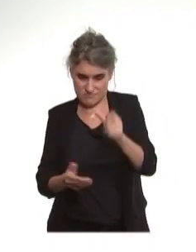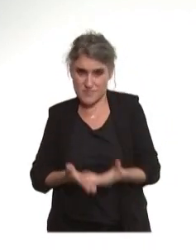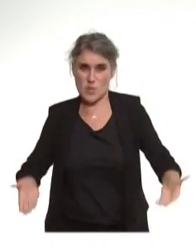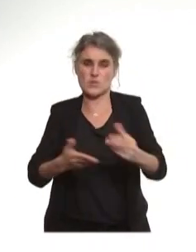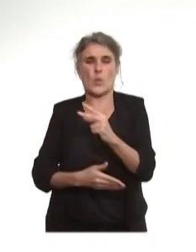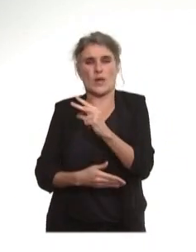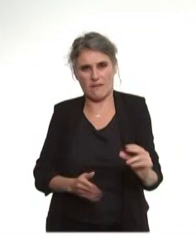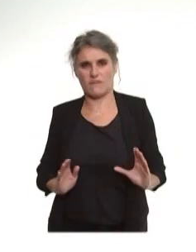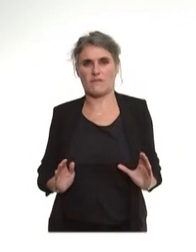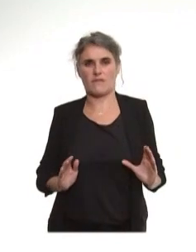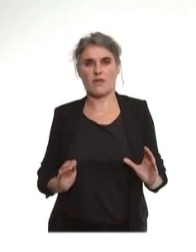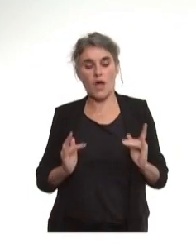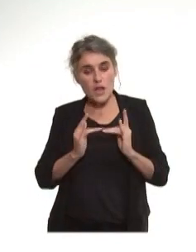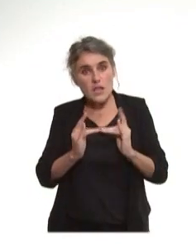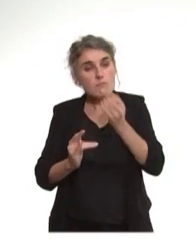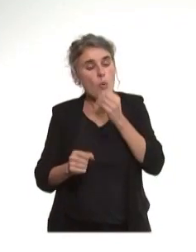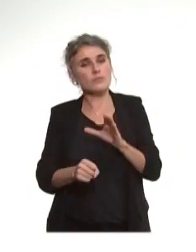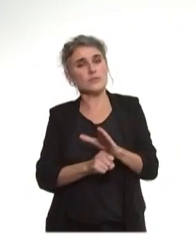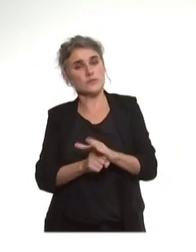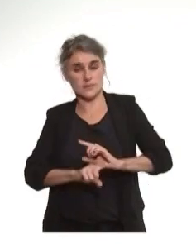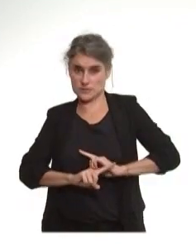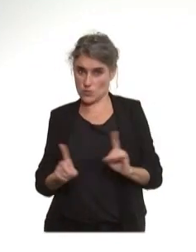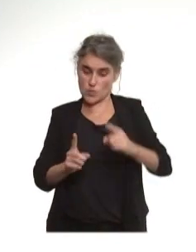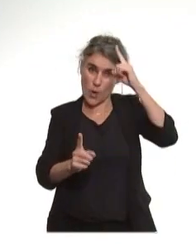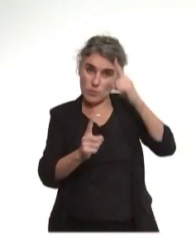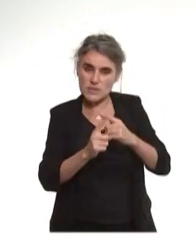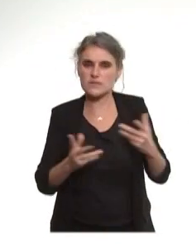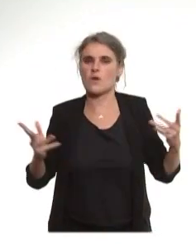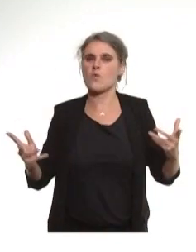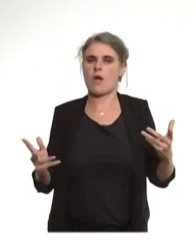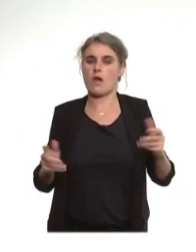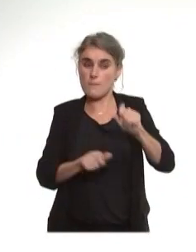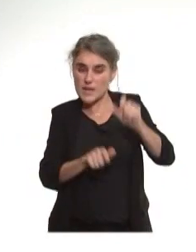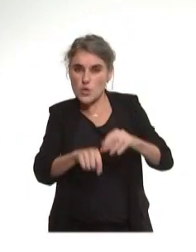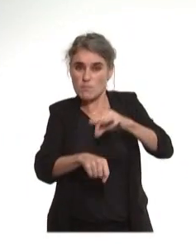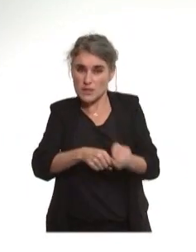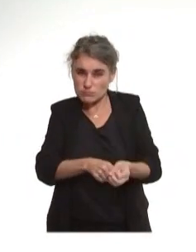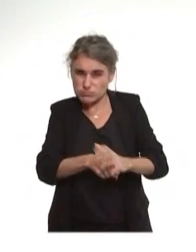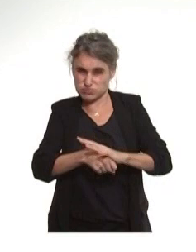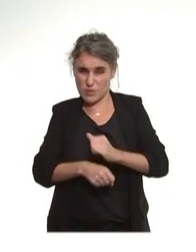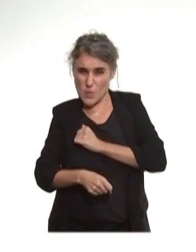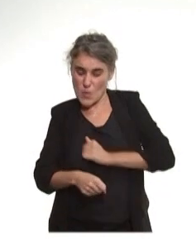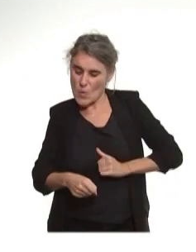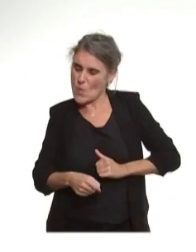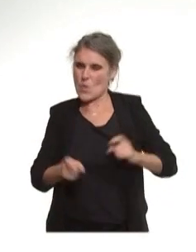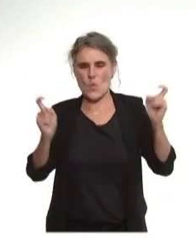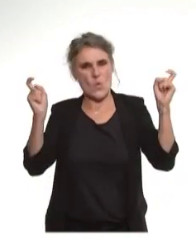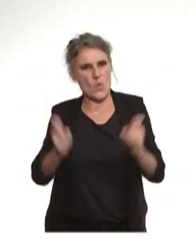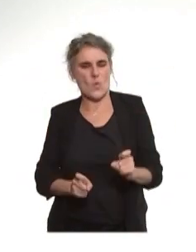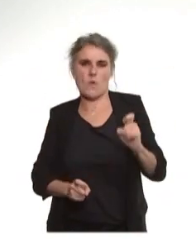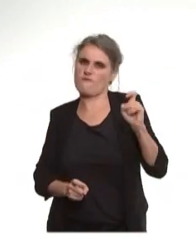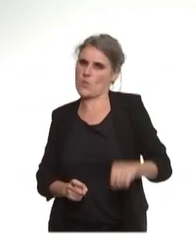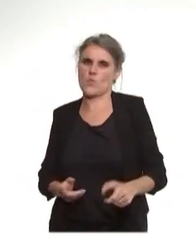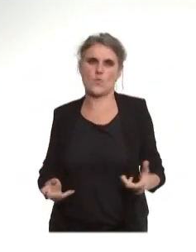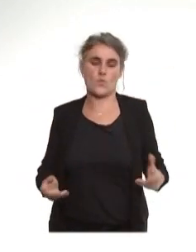dire qu'on a des lits de réanimation pour pouvoir faire face notre objectif c'est qu'il y ait le moins possible de patients en réanimation et pour cela il faut qu'il y ait de moins